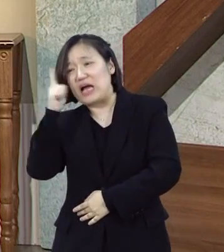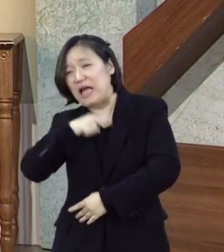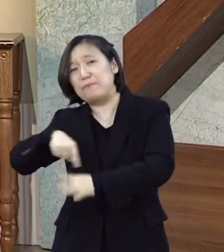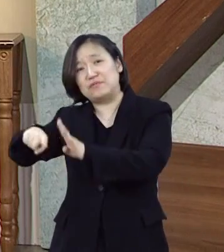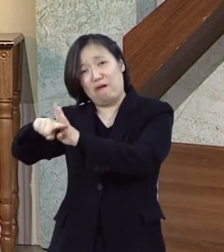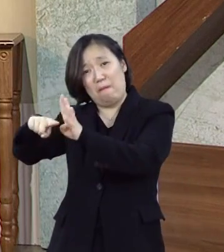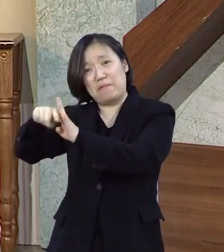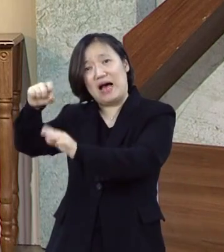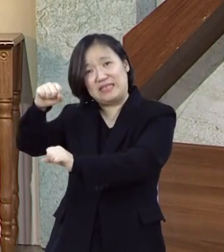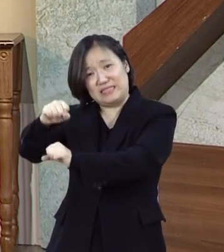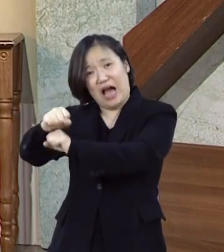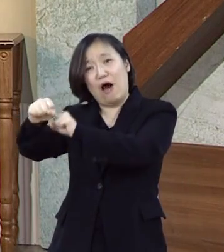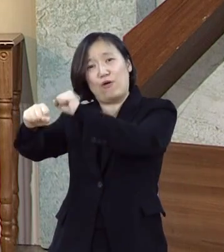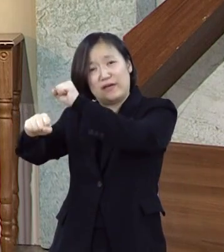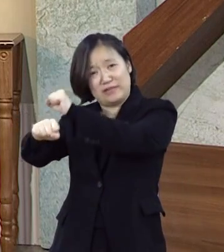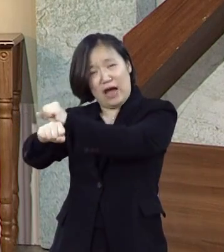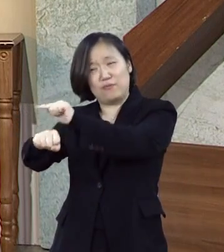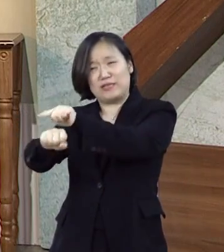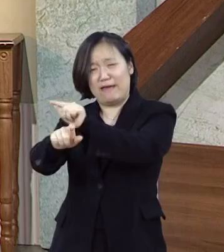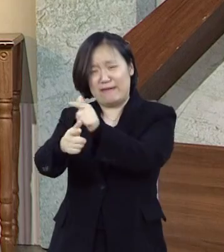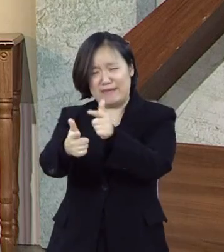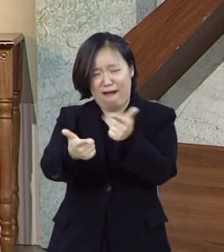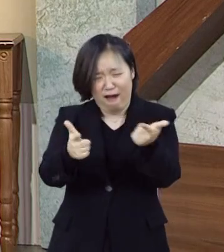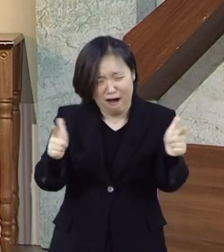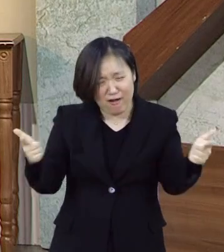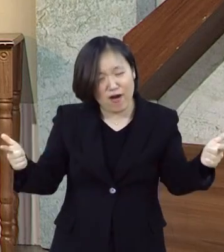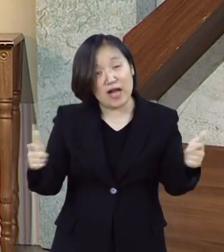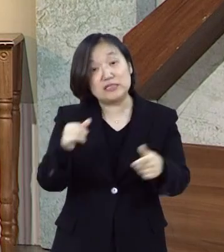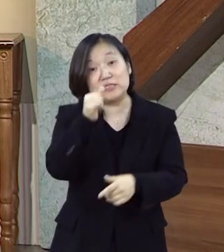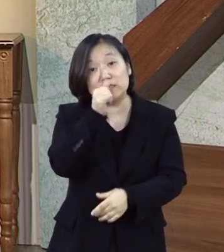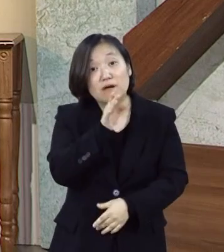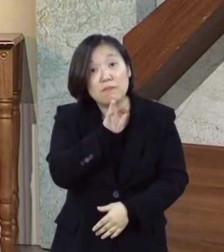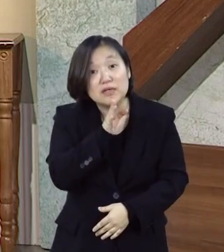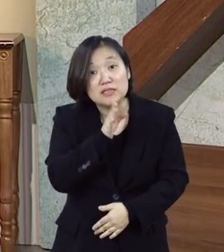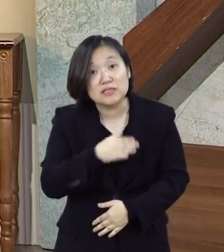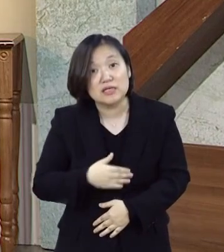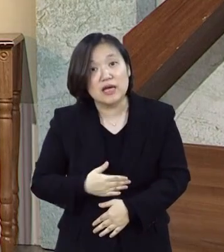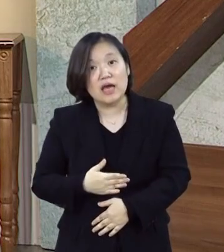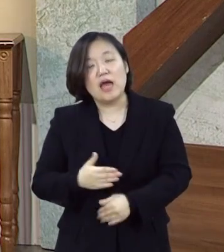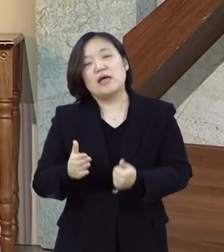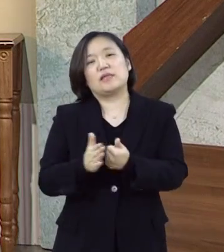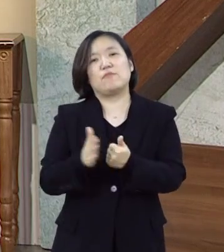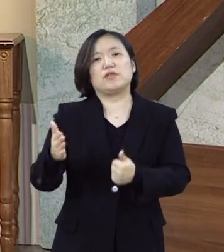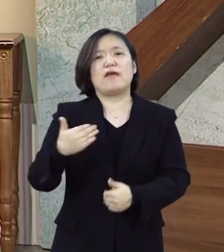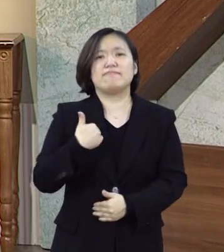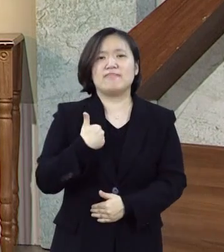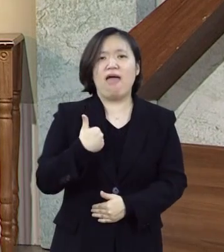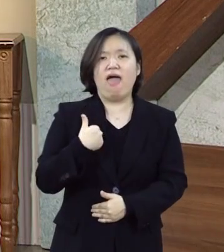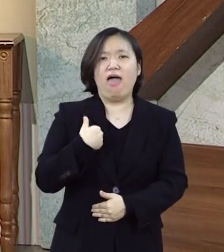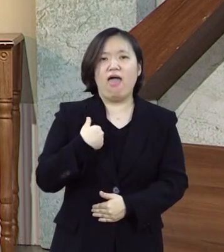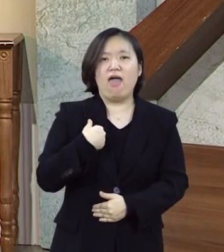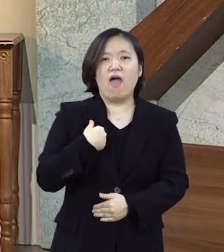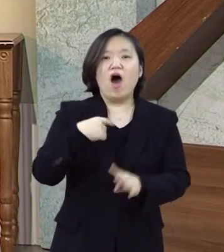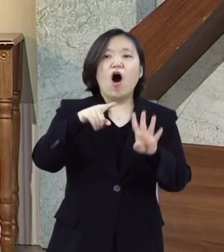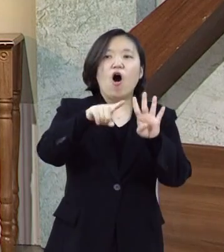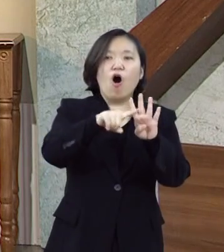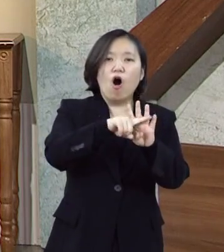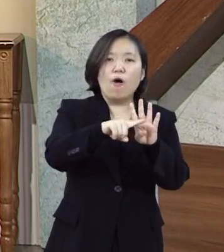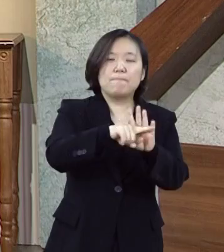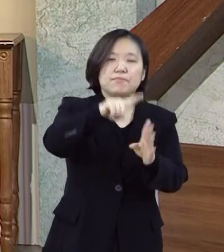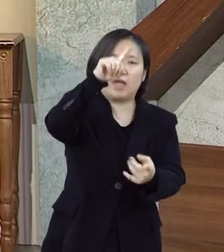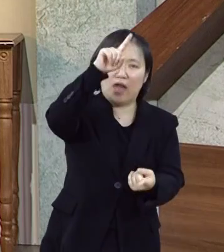수많은 은혜와 원한이 뒤섞이면서 지금 내가 지은 업의 인연대로 지금 이와 같은